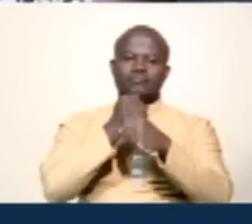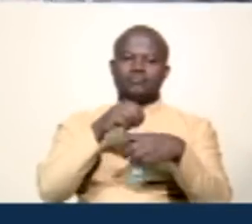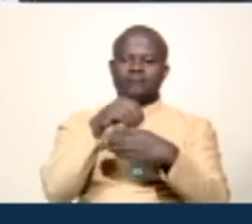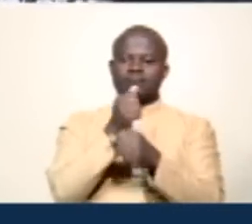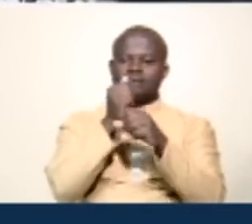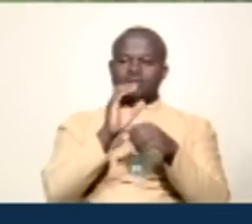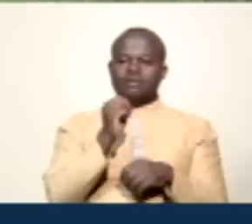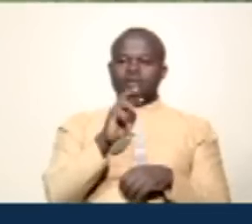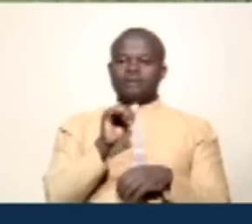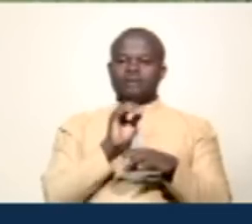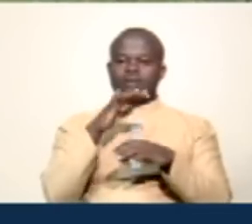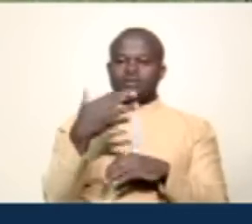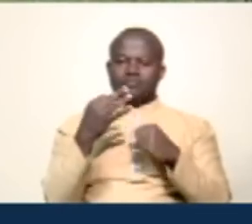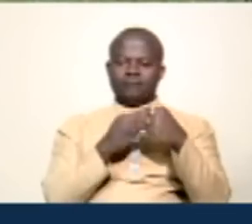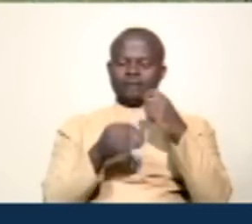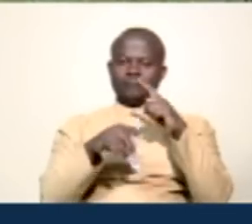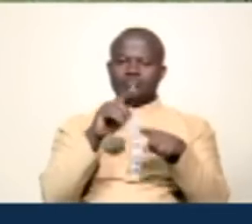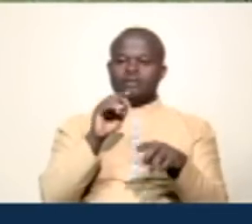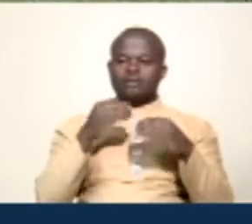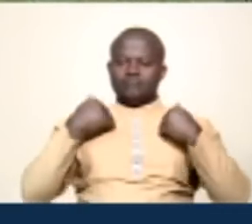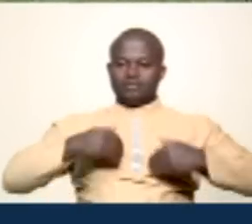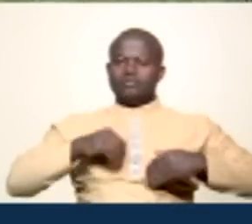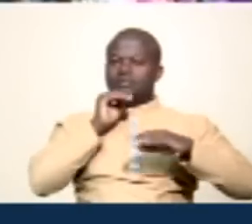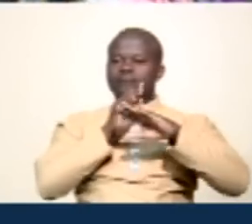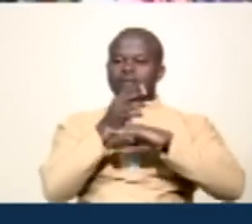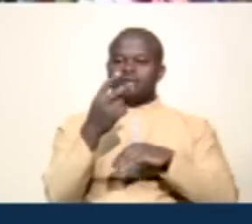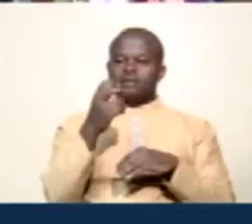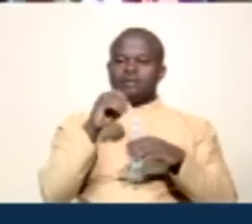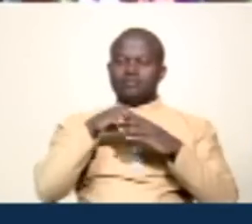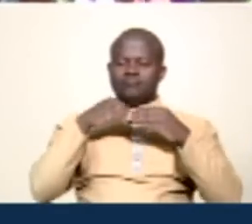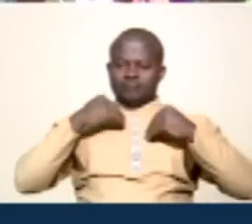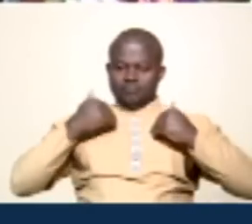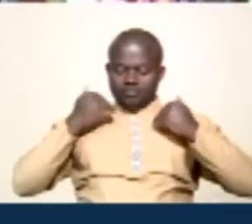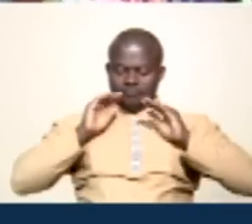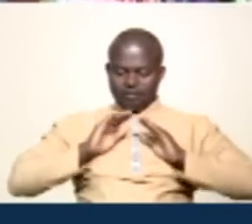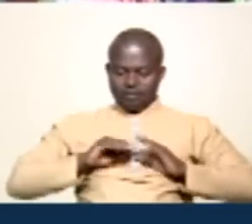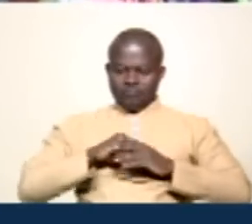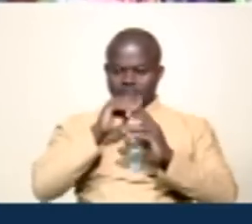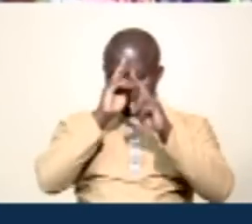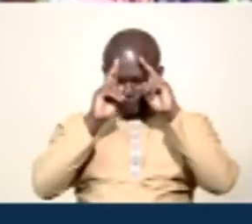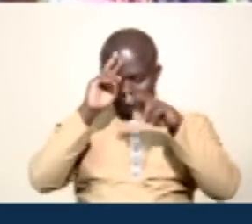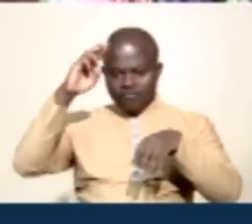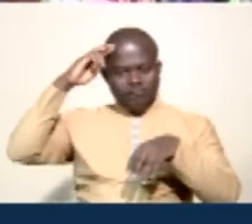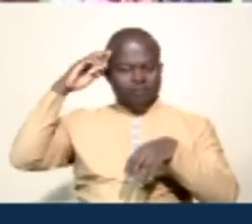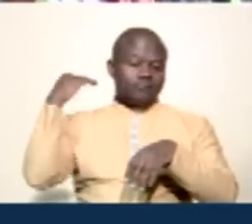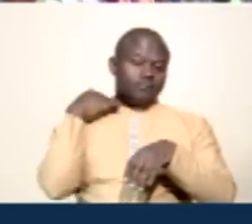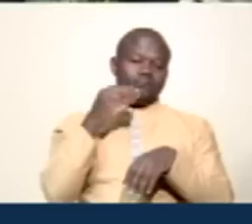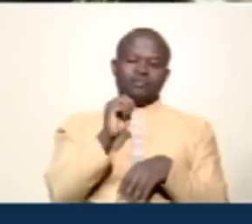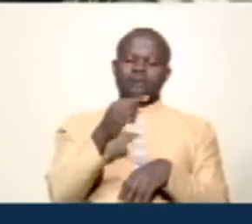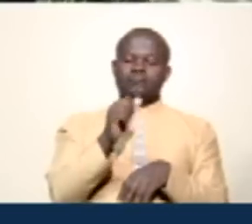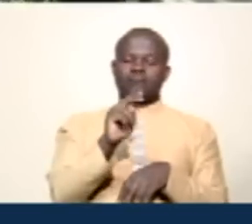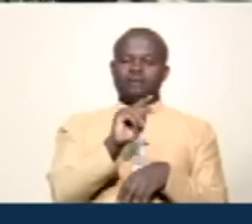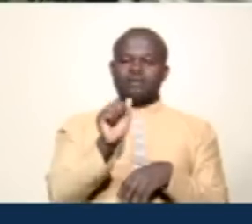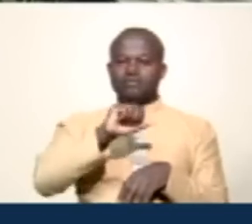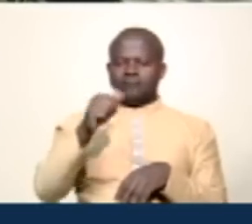Simerwa 58 bishwe, imibiri itarenga 20 nishyinguye mu cyubahiro mu rwibutso rwa Jenoside rwa Muganza,